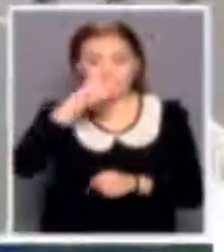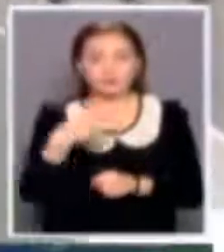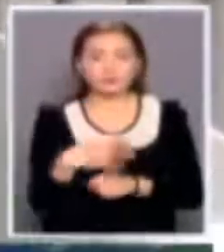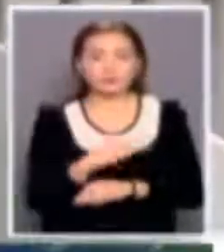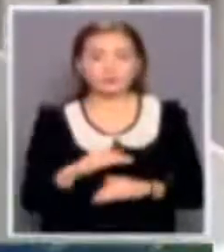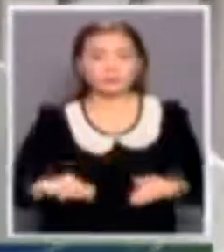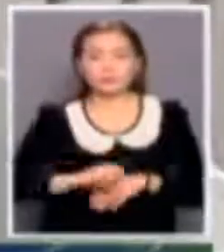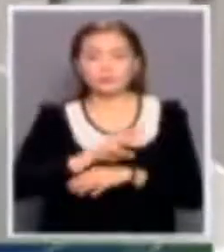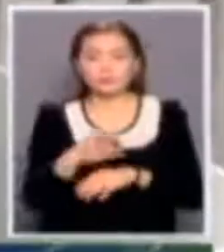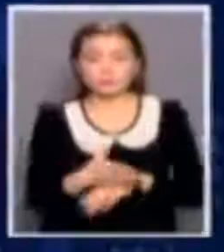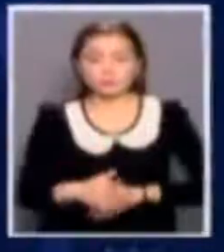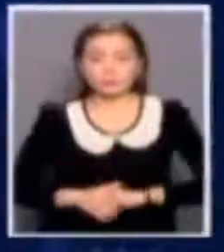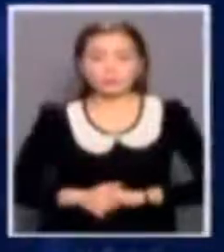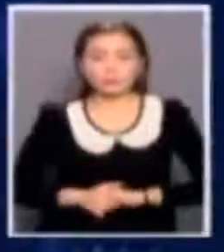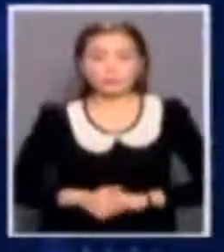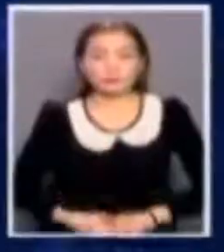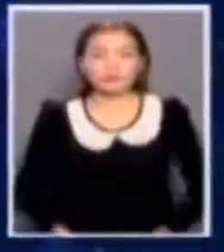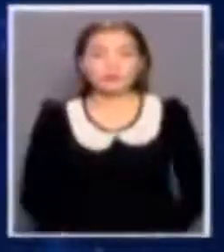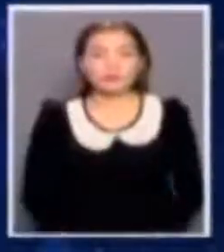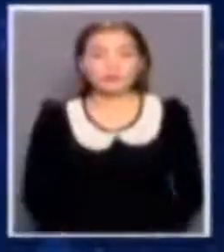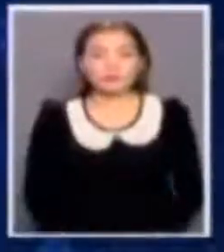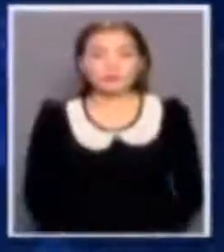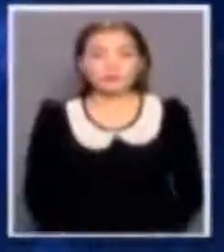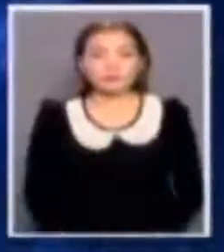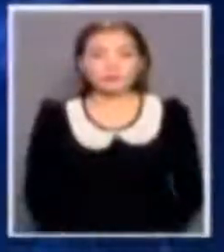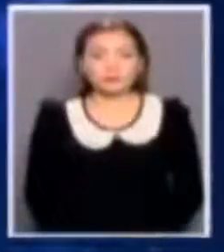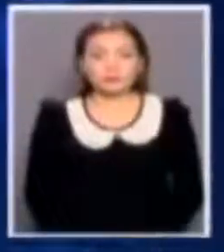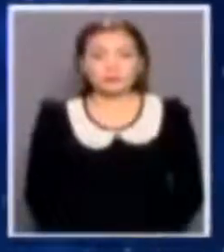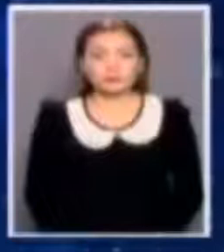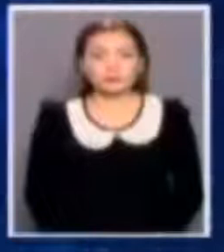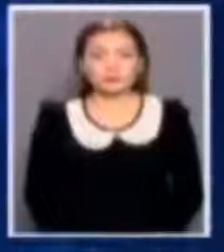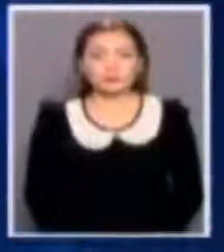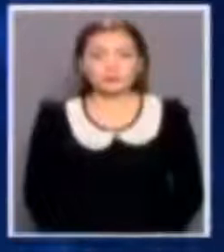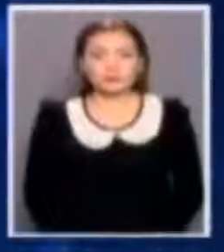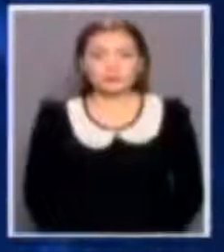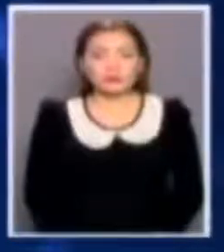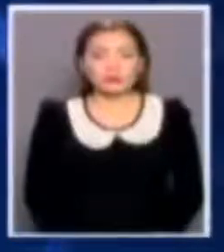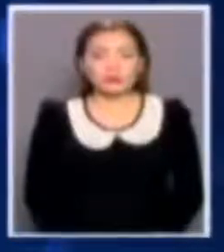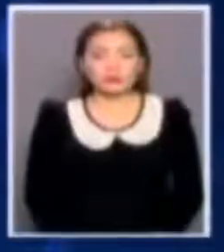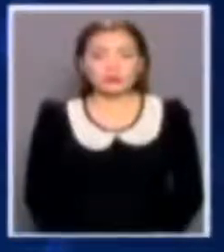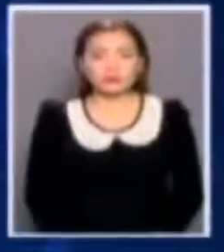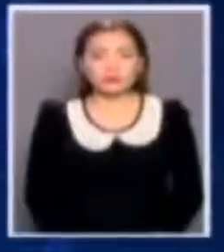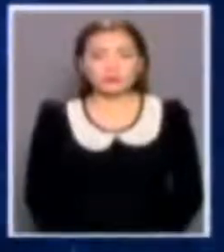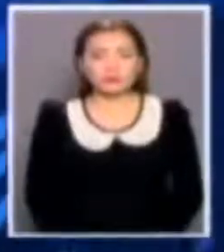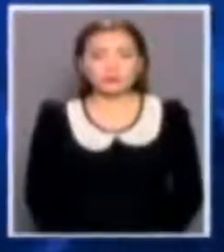1040 бала қамтылған. Нұрислам Құмар, Айбек Қаламов, Атырау телеарнасы.